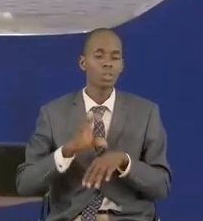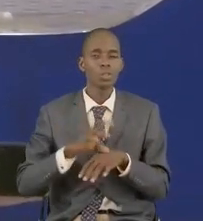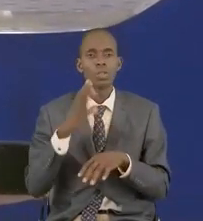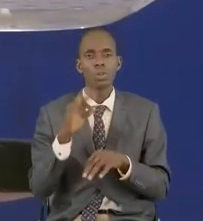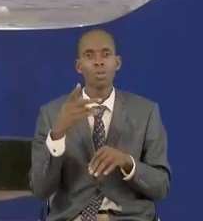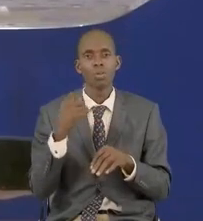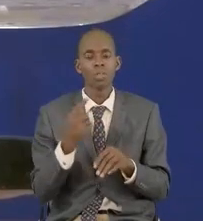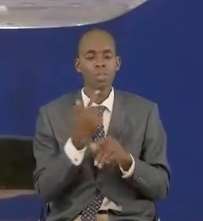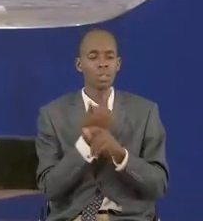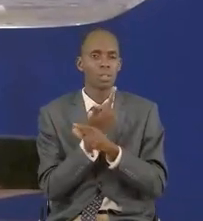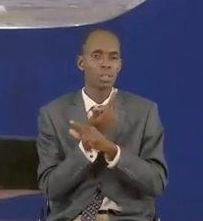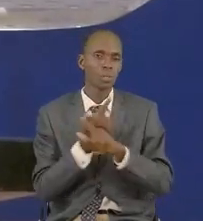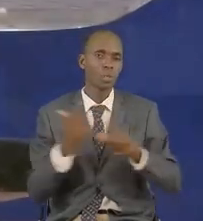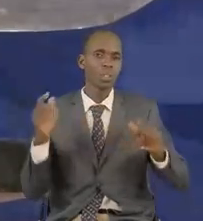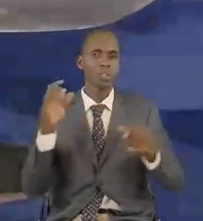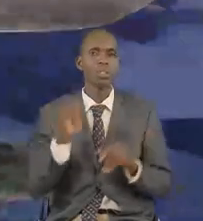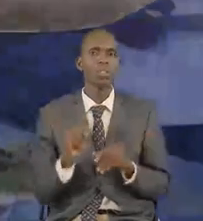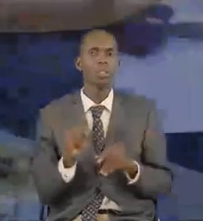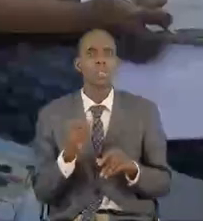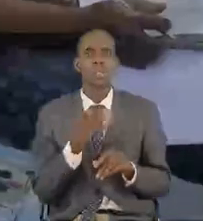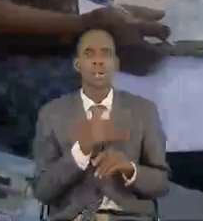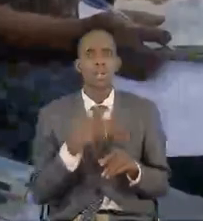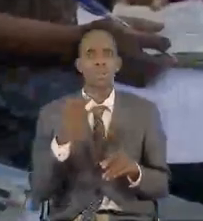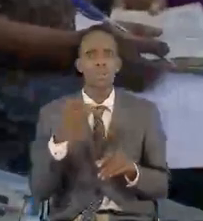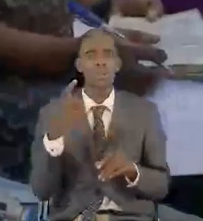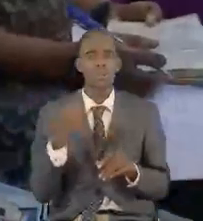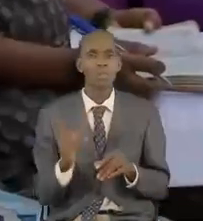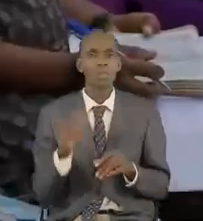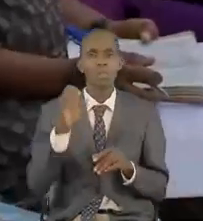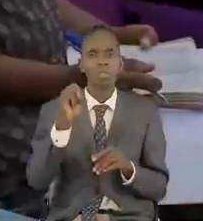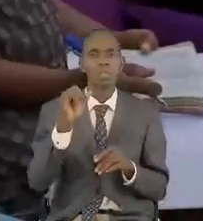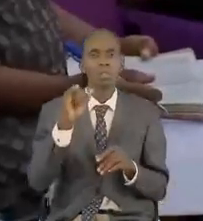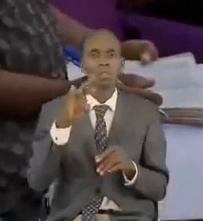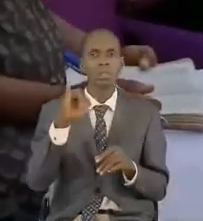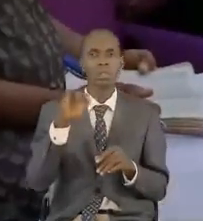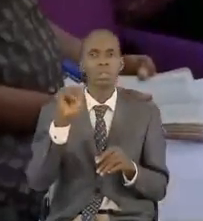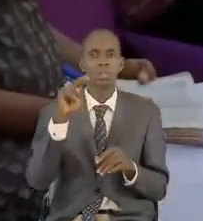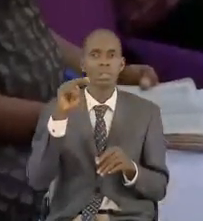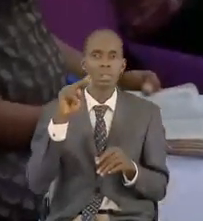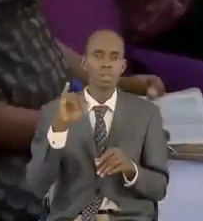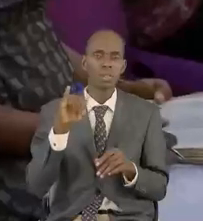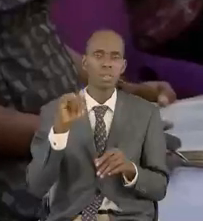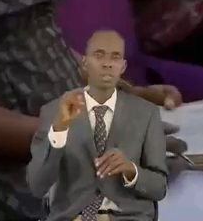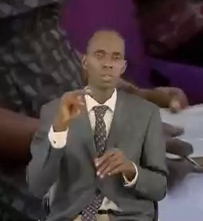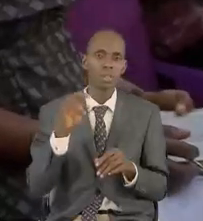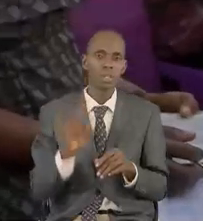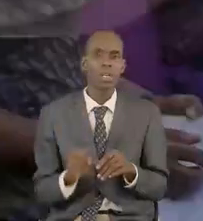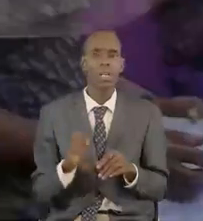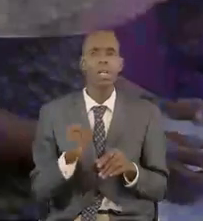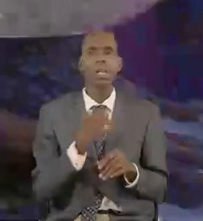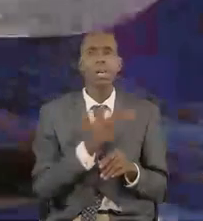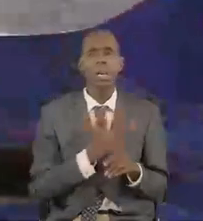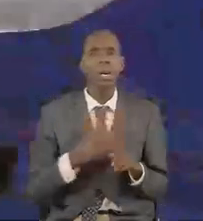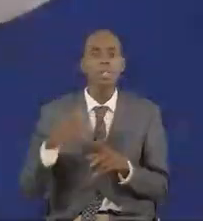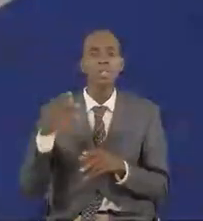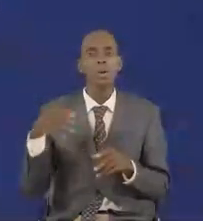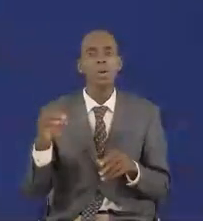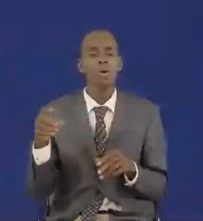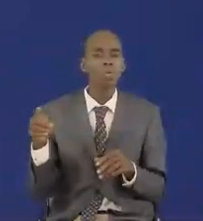de sel de cyrené de sel des alexandrins avec des Juifs de